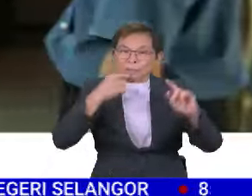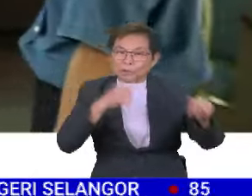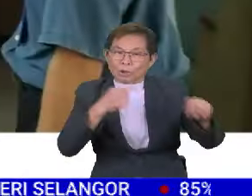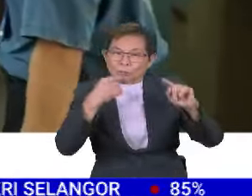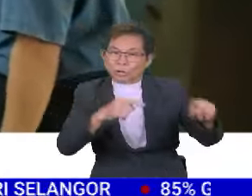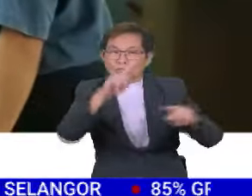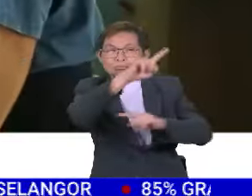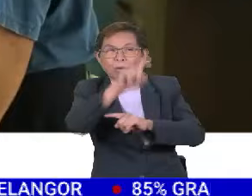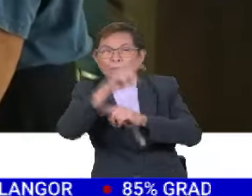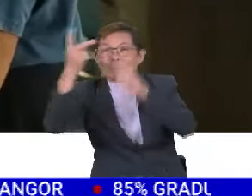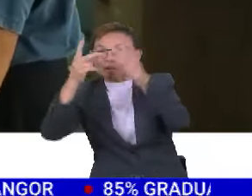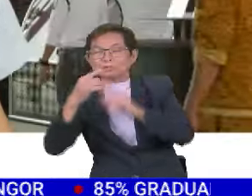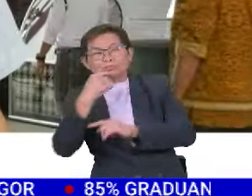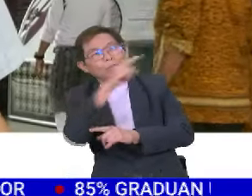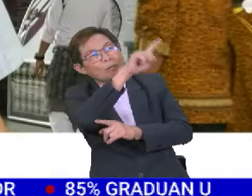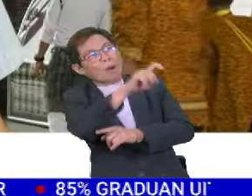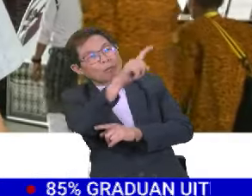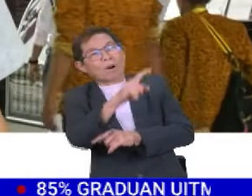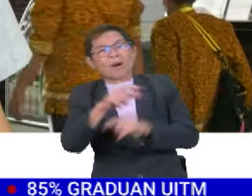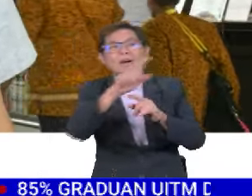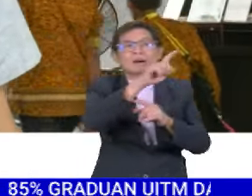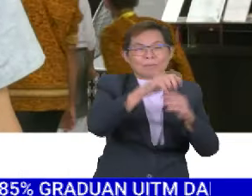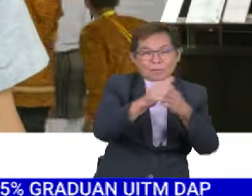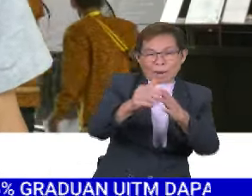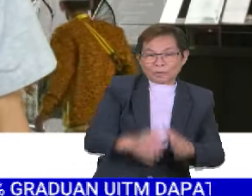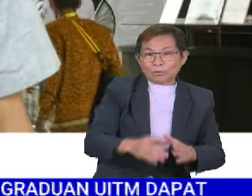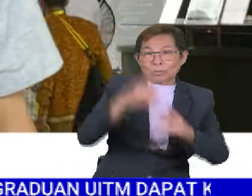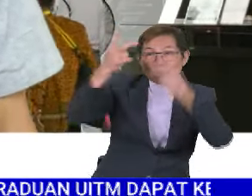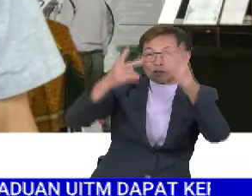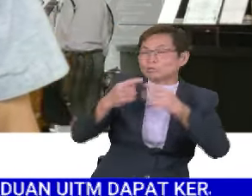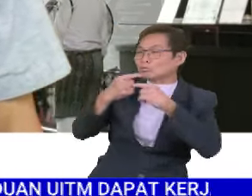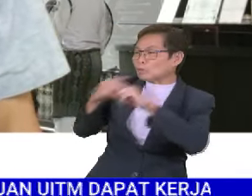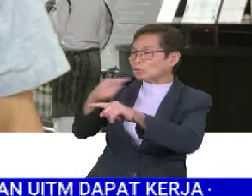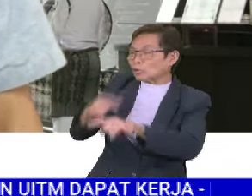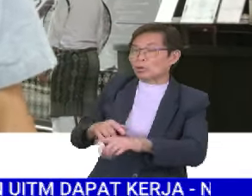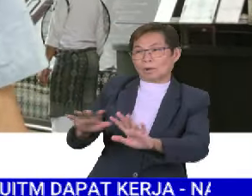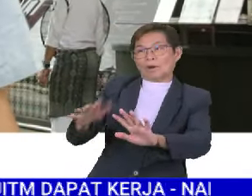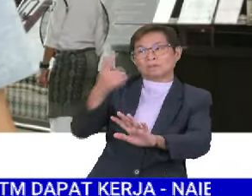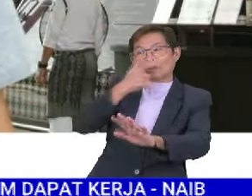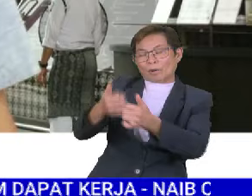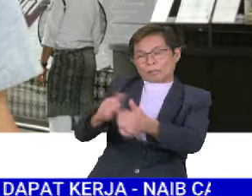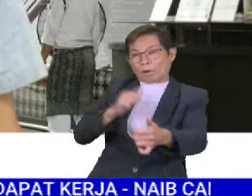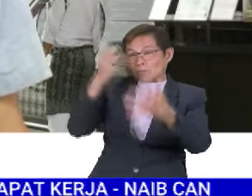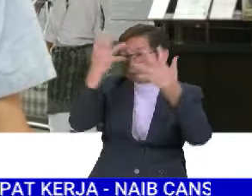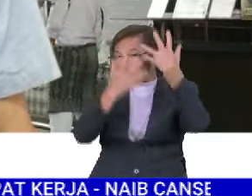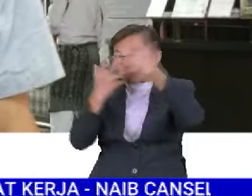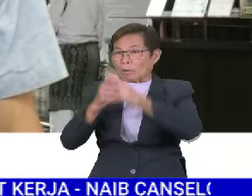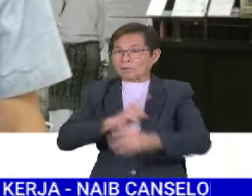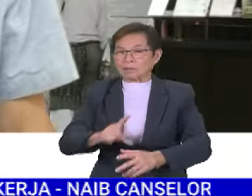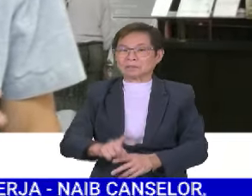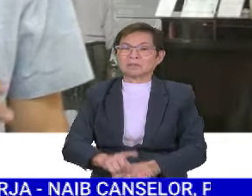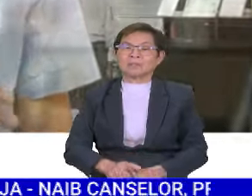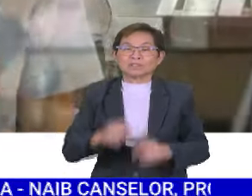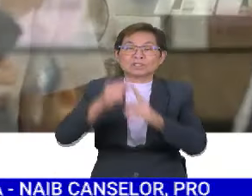persoalan diutarakan pelancong bagi mengelakkan kekeliruan berkaitan Islam, terutamanya